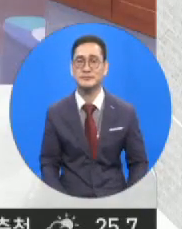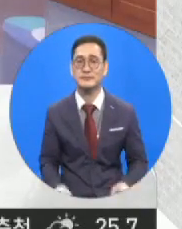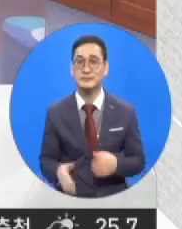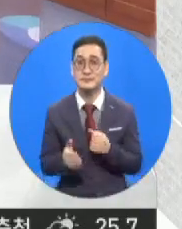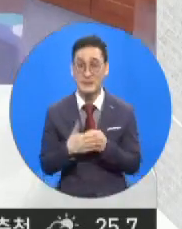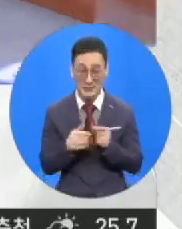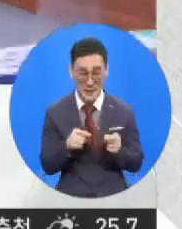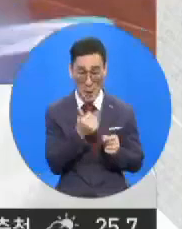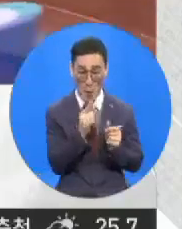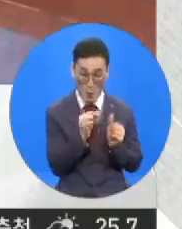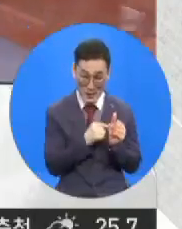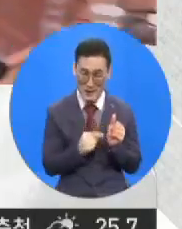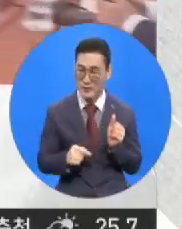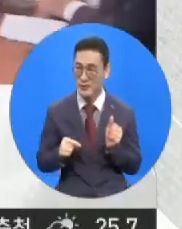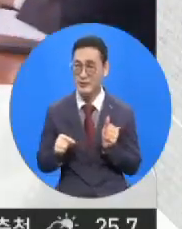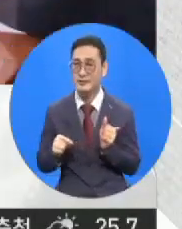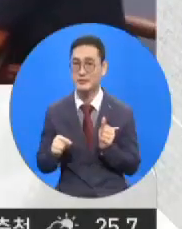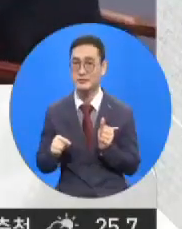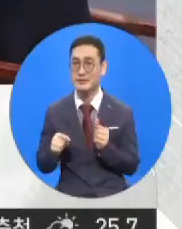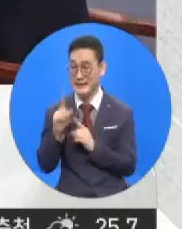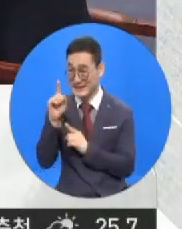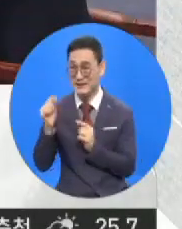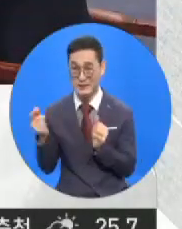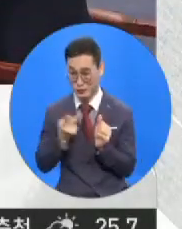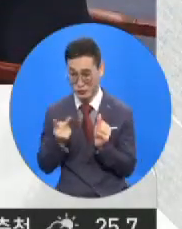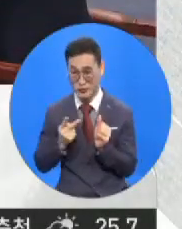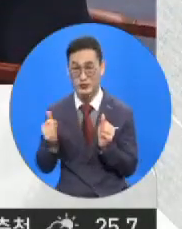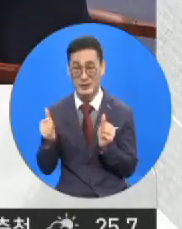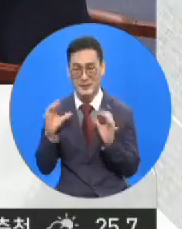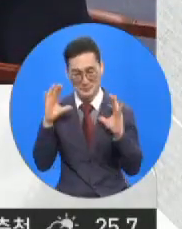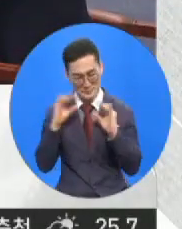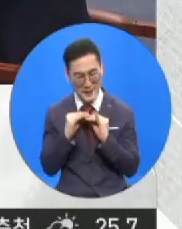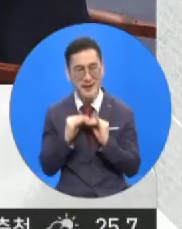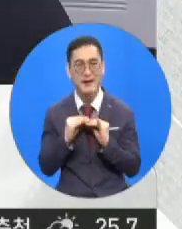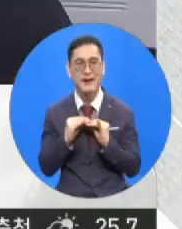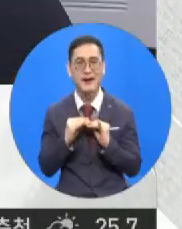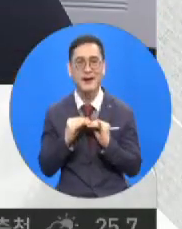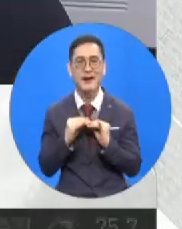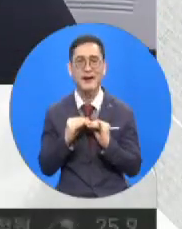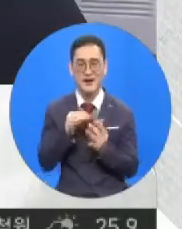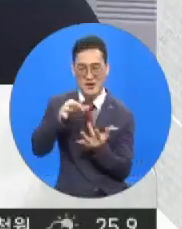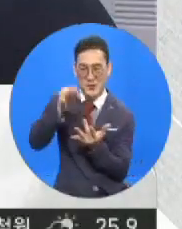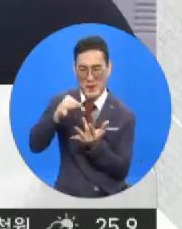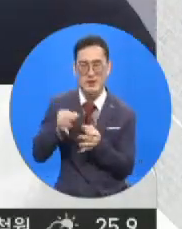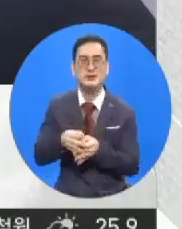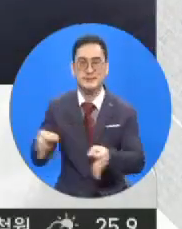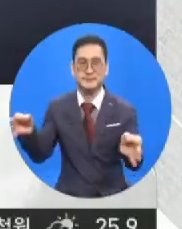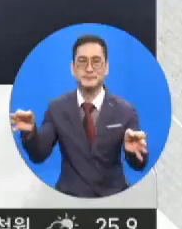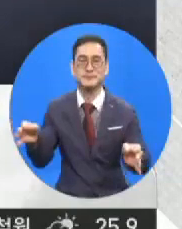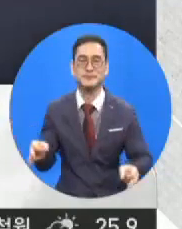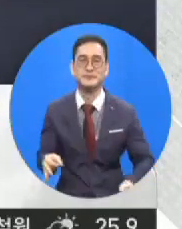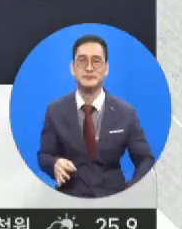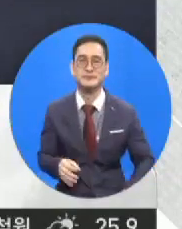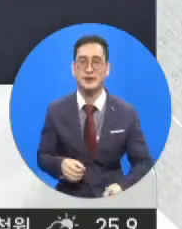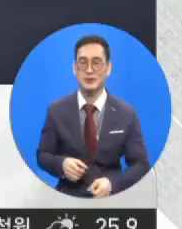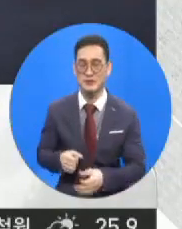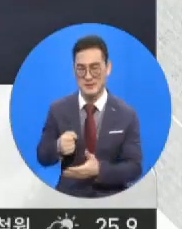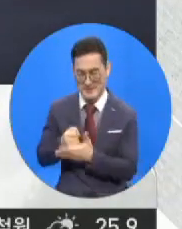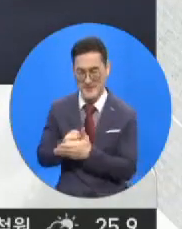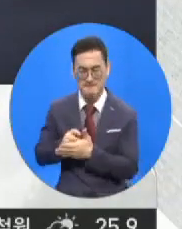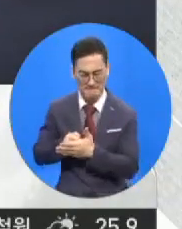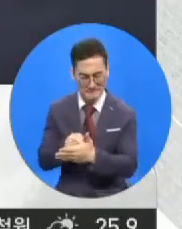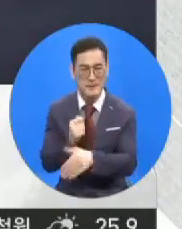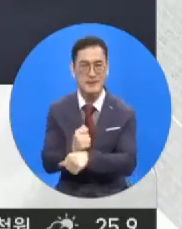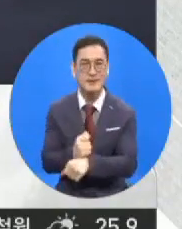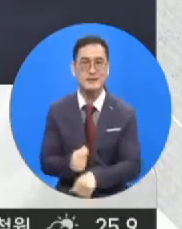어느 정도, 당정 간에 어느 정도 얘기를 좀 조율한 상태에서 좀 강하게 밀어붙이는 상황이고 그런 점에서 제가 볼때뭐 김남국 의원이 김남국도